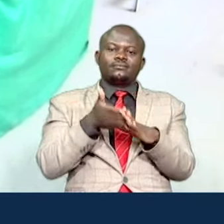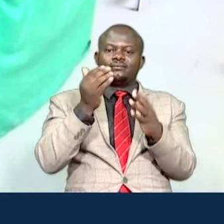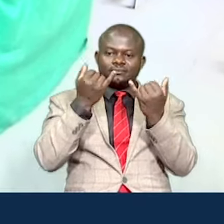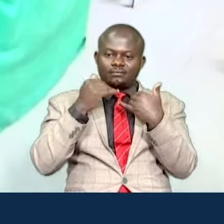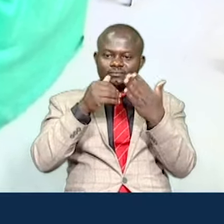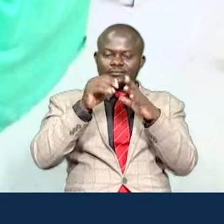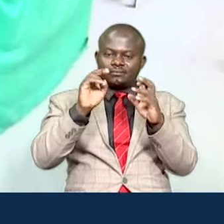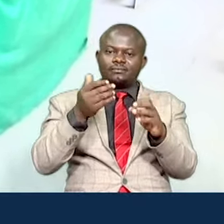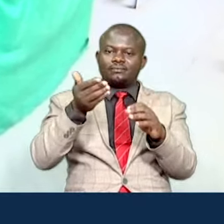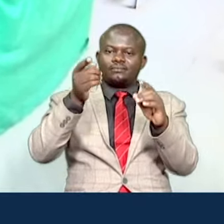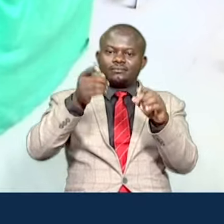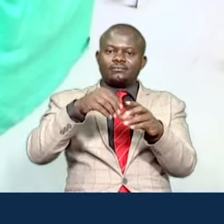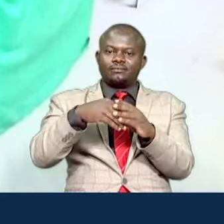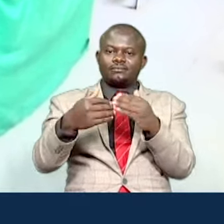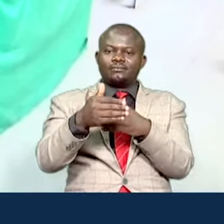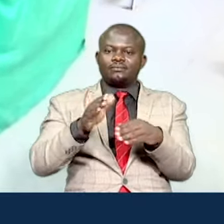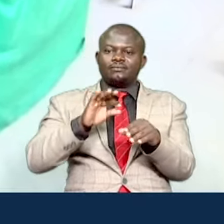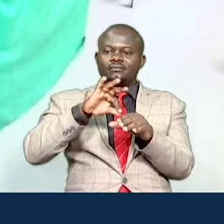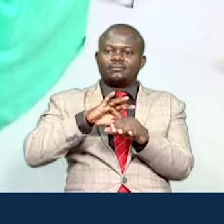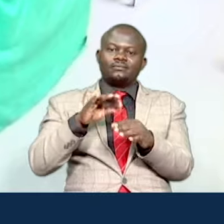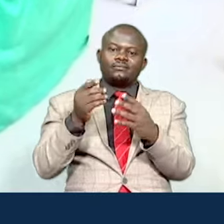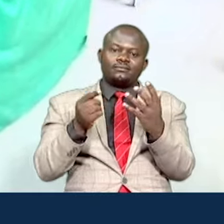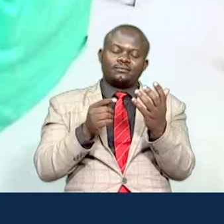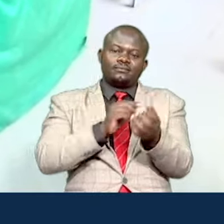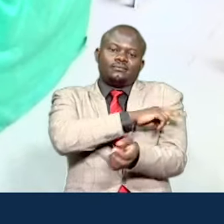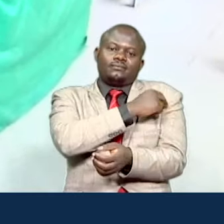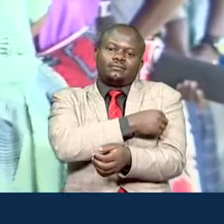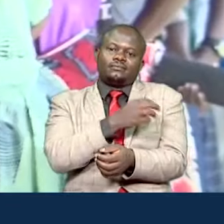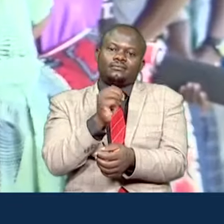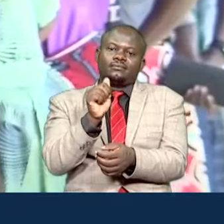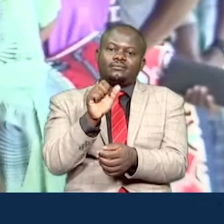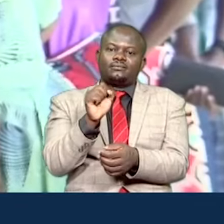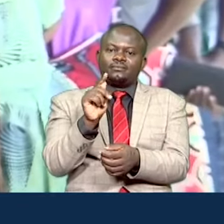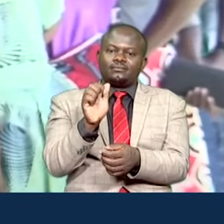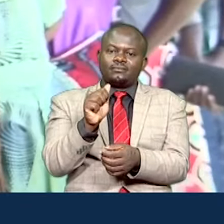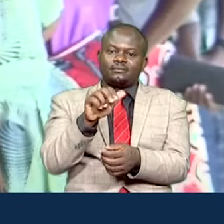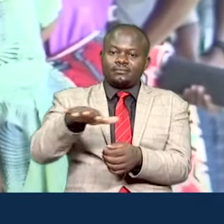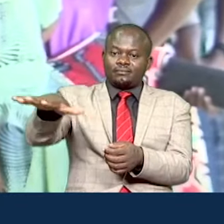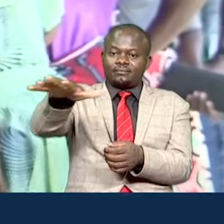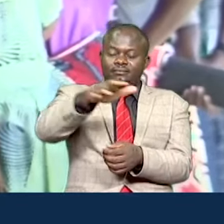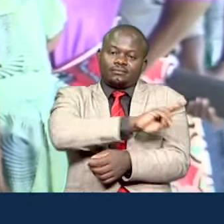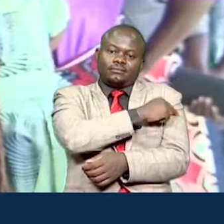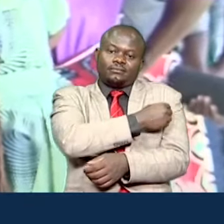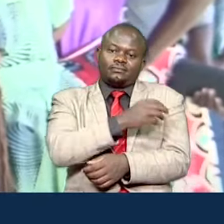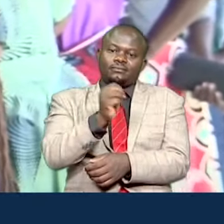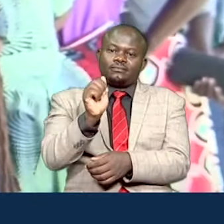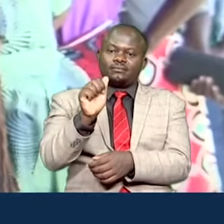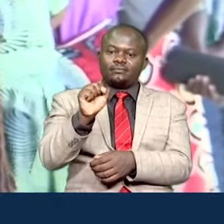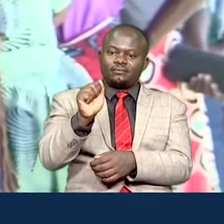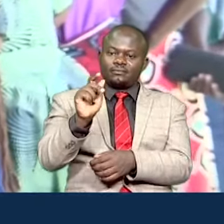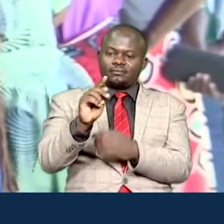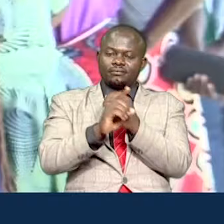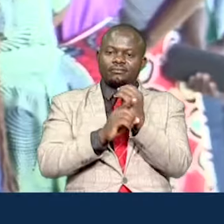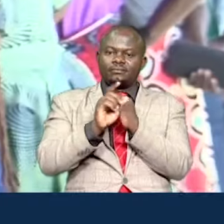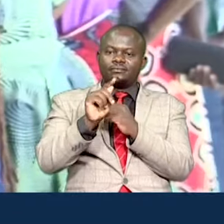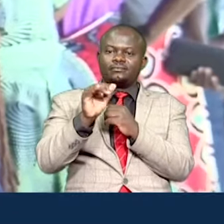yuko hajemo icyumba cy'amatora hano mu bitaro bya Masaka kuri site y'itora iri mu bitaro bya Masaka mu karere